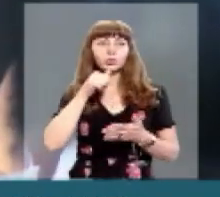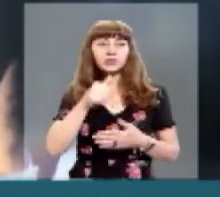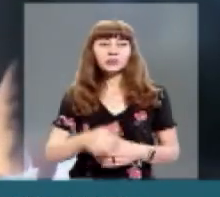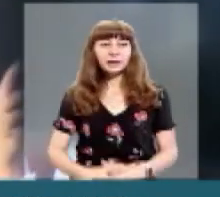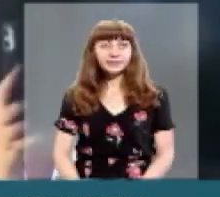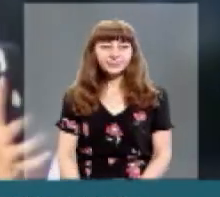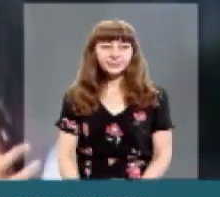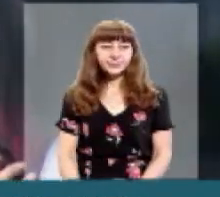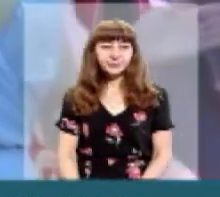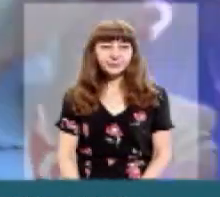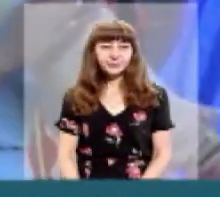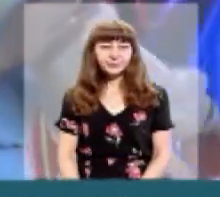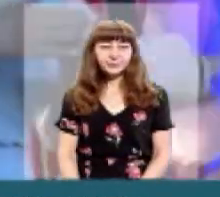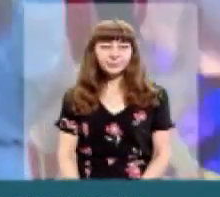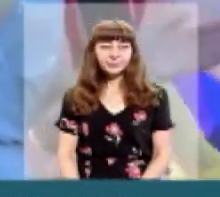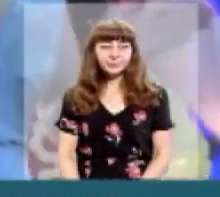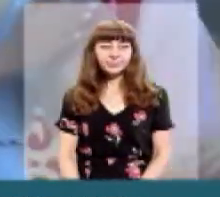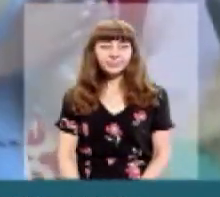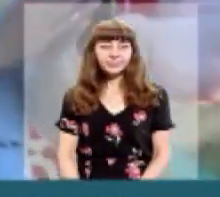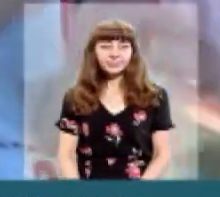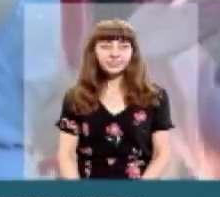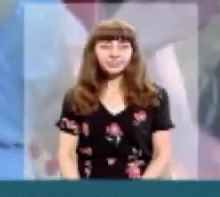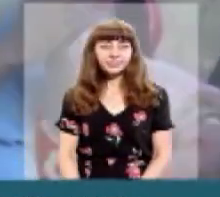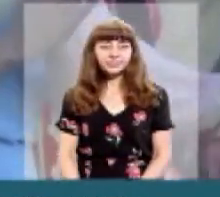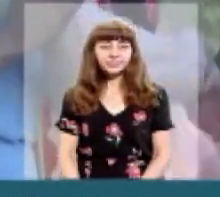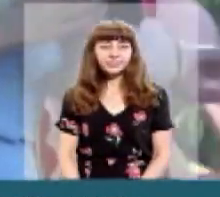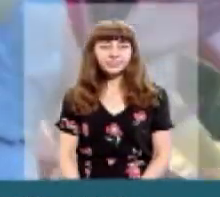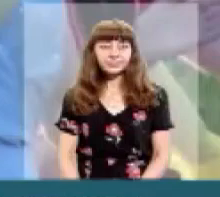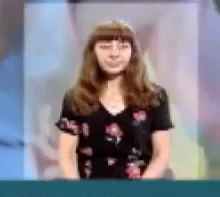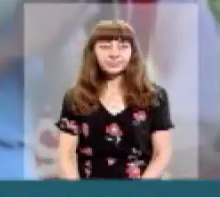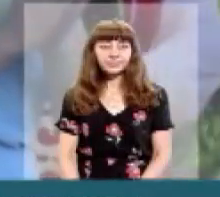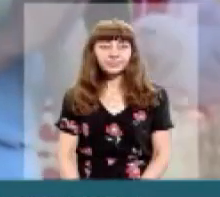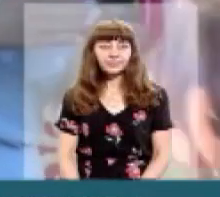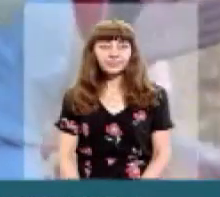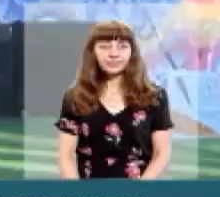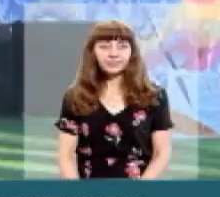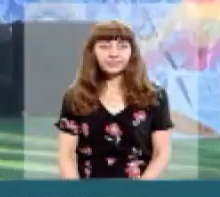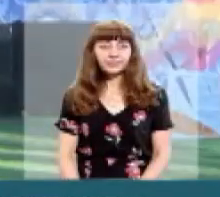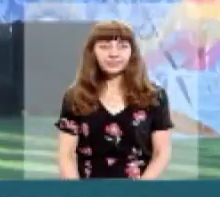болса, рудныйлық спортшылар екінші орыннан көрінді. Ал спартакиаданың бас кубогы Қостанай